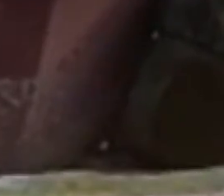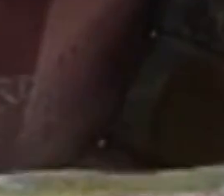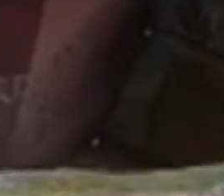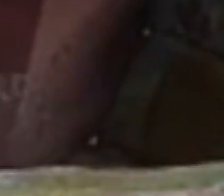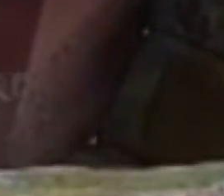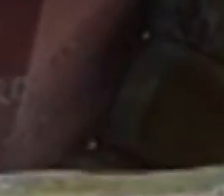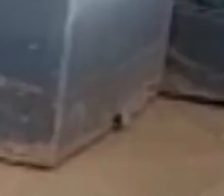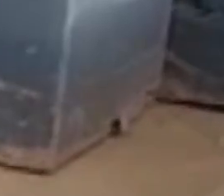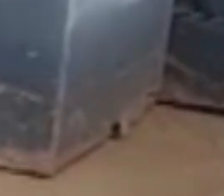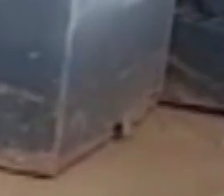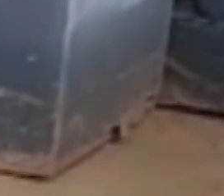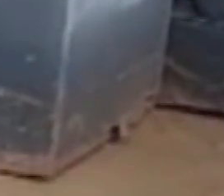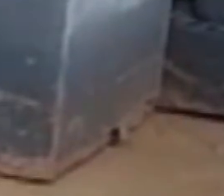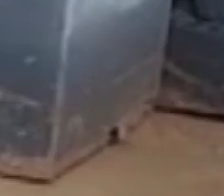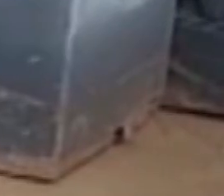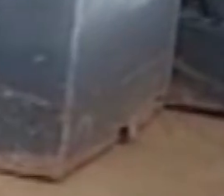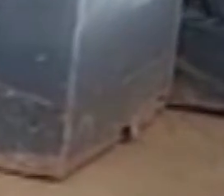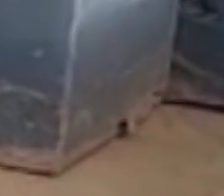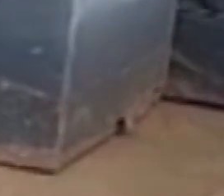hingga tadi malam.